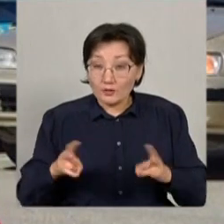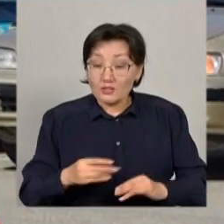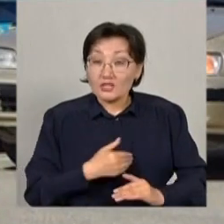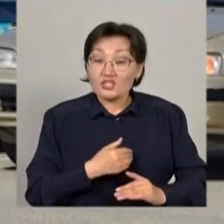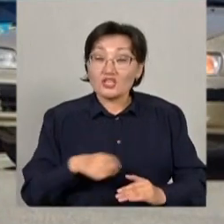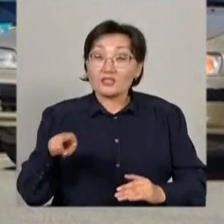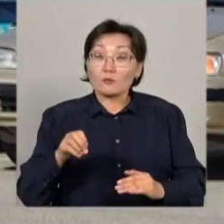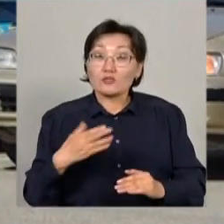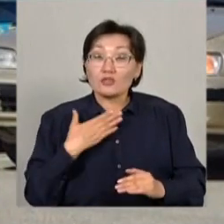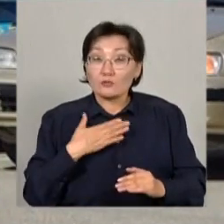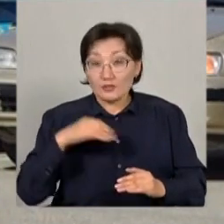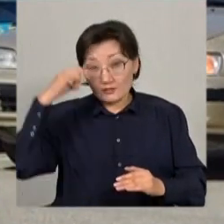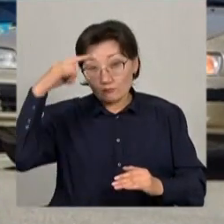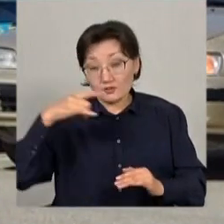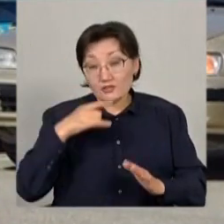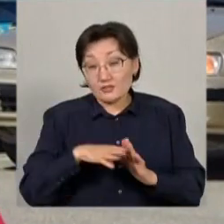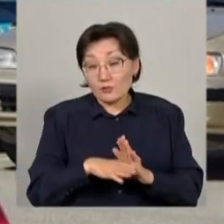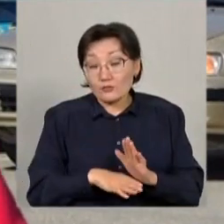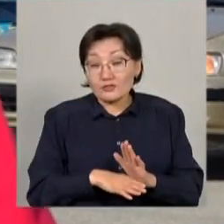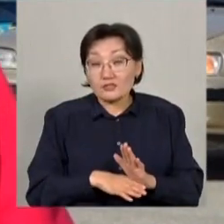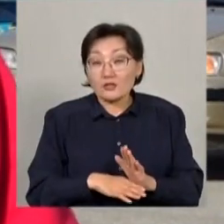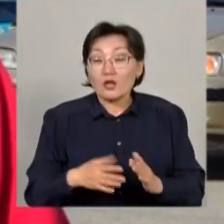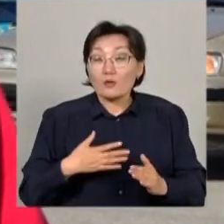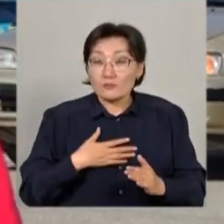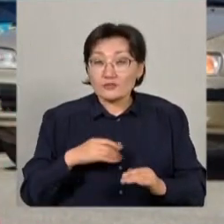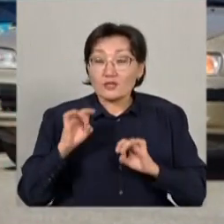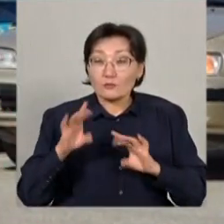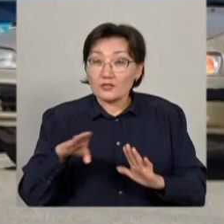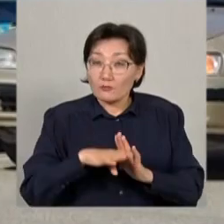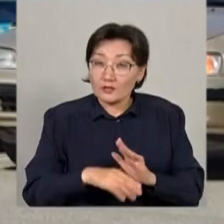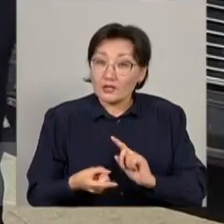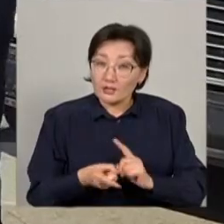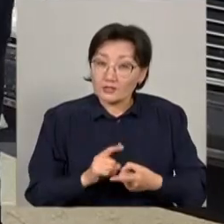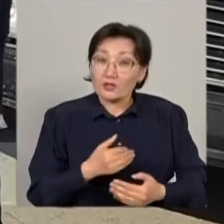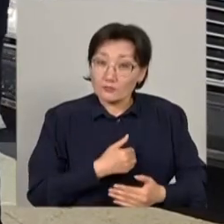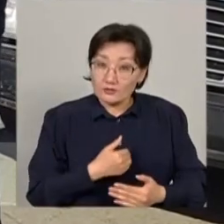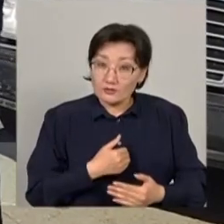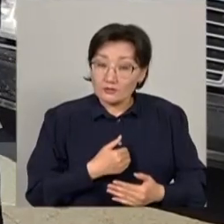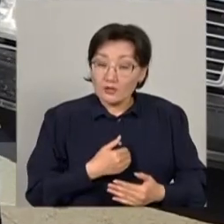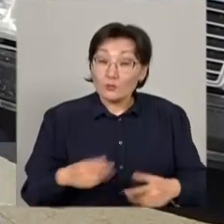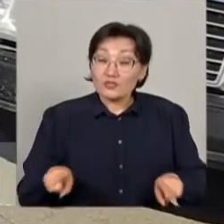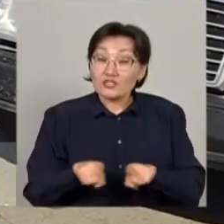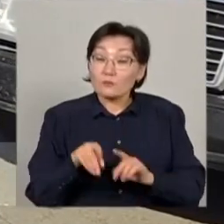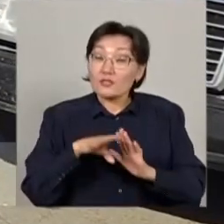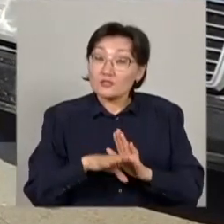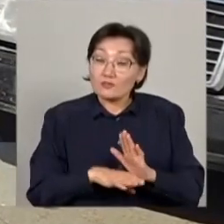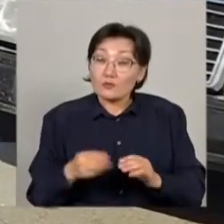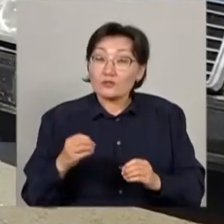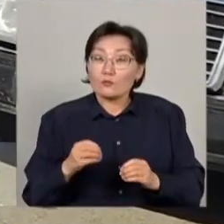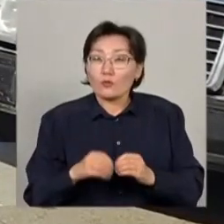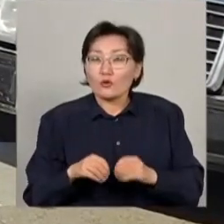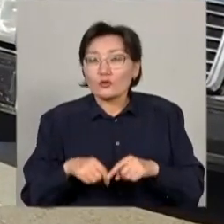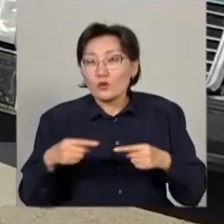қаладық және де өзіміздің қазақстандық бағдарлама өзіміздің бренд болса деген оймен аштық осы бағдарламаны. Еліміз бойынша мұндай қосымшаның 10